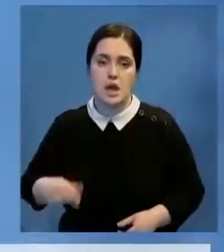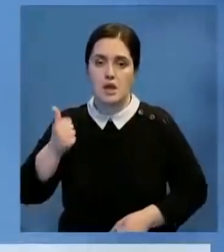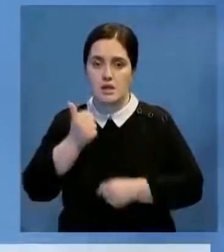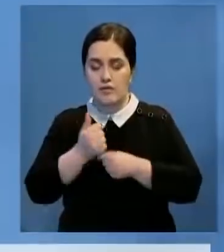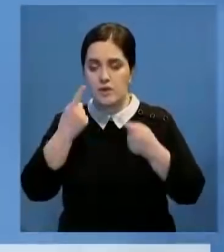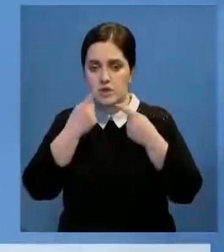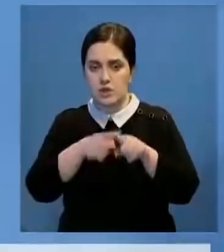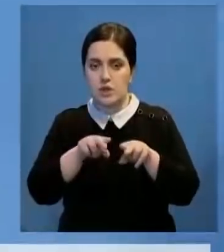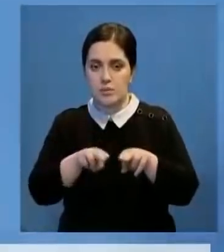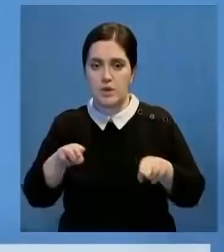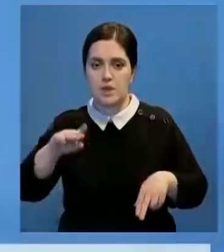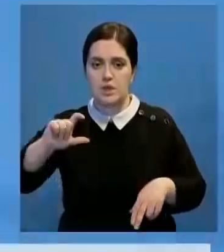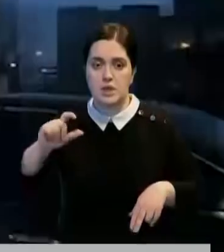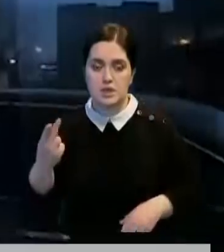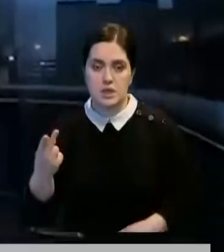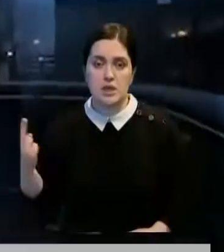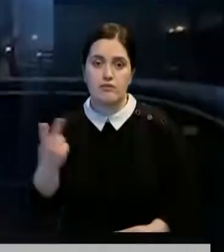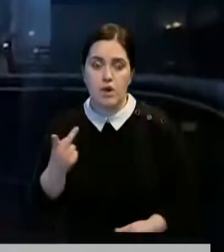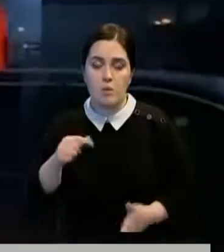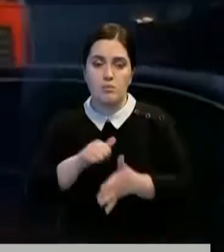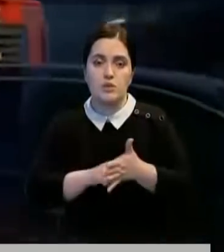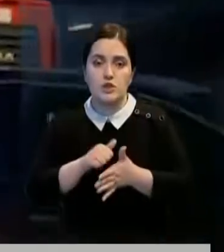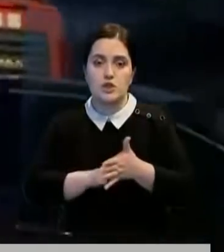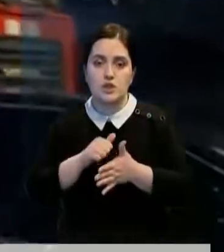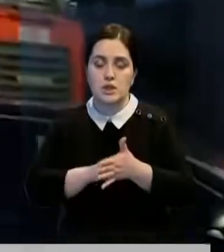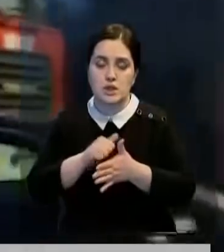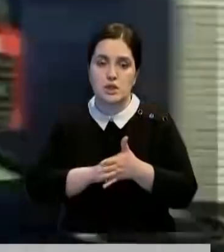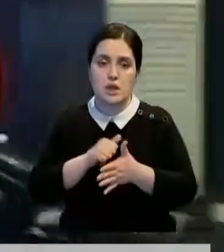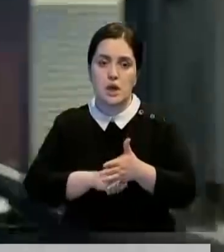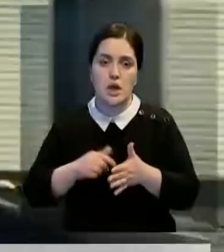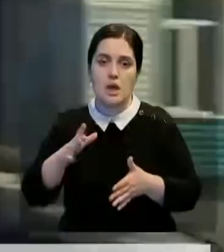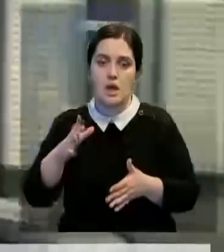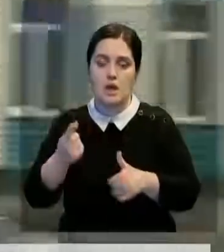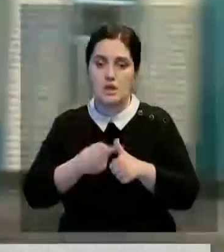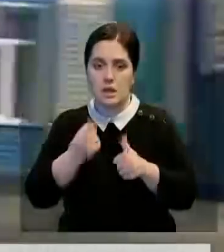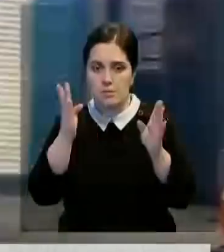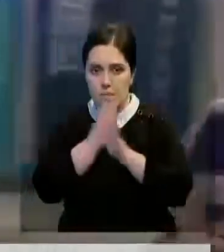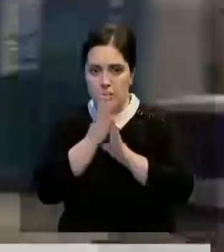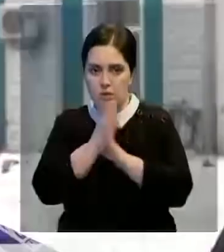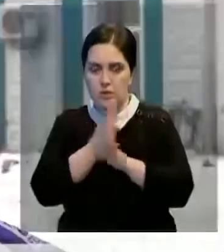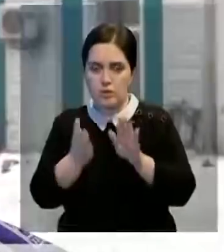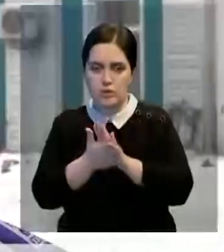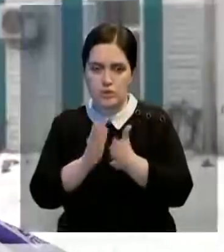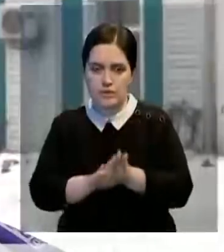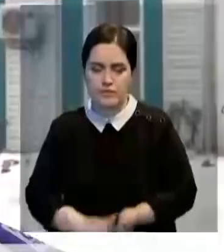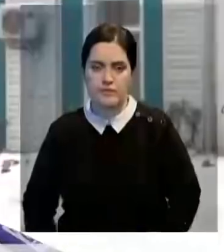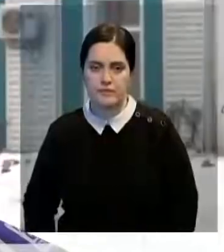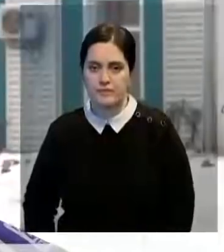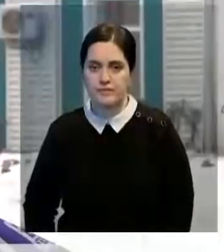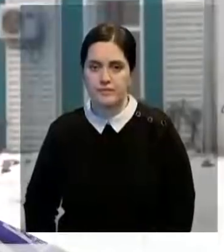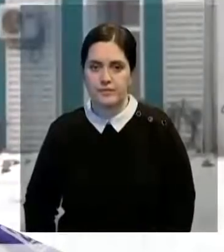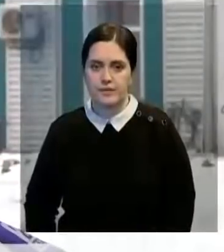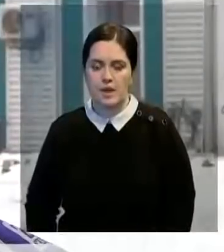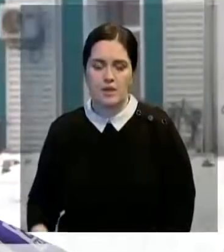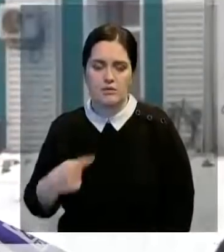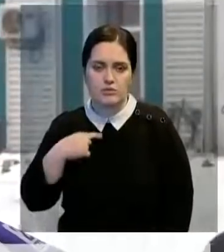инженера Петропавловской ТЭЦ-2. Предварительной причиной обрушения гигантской трубы назвали погодные условия. Нельзя сказать, что это один фактор